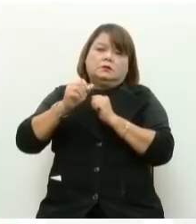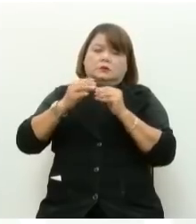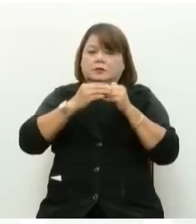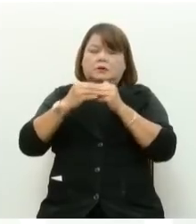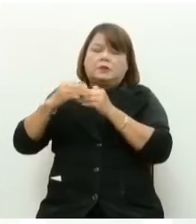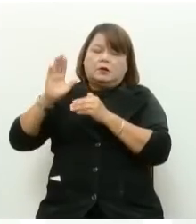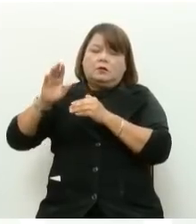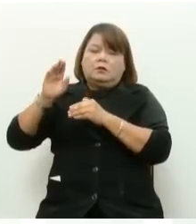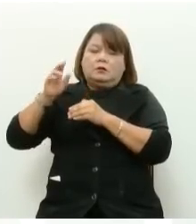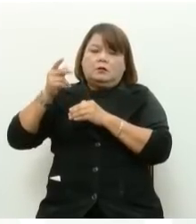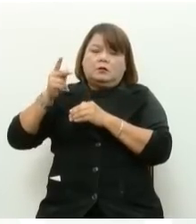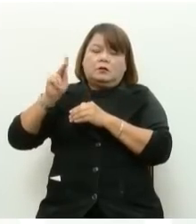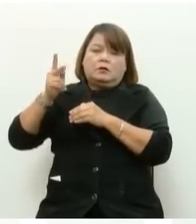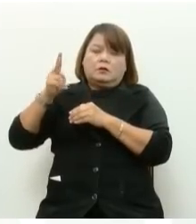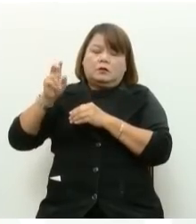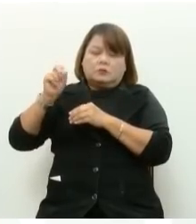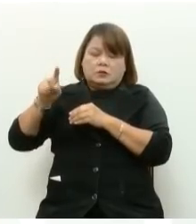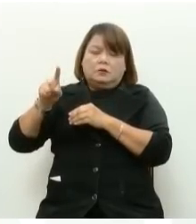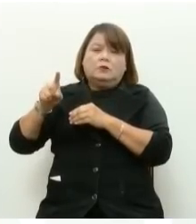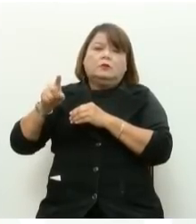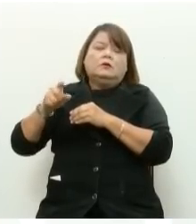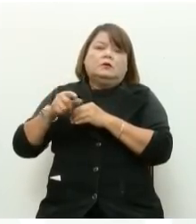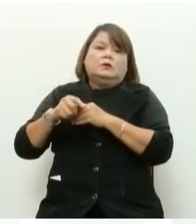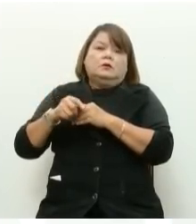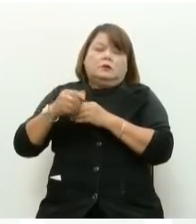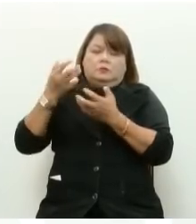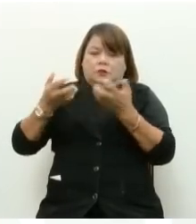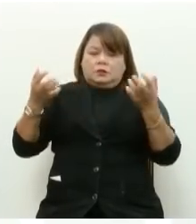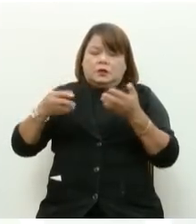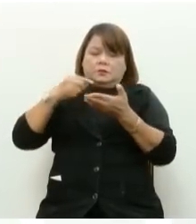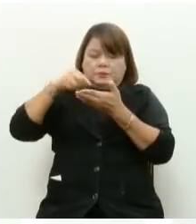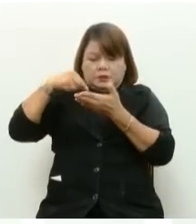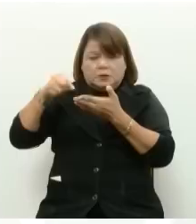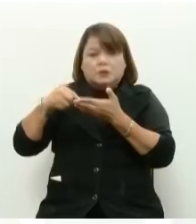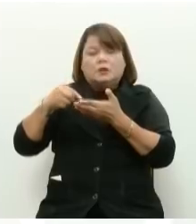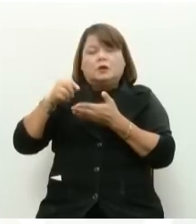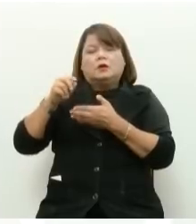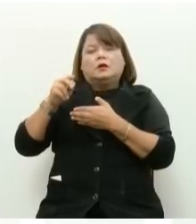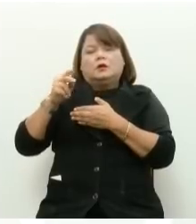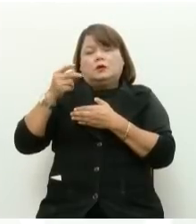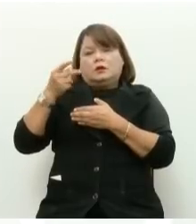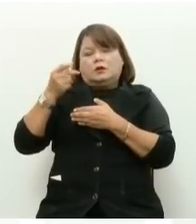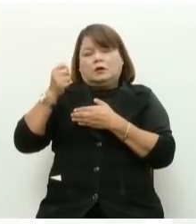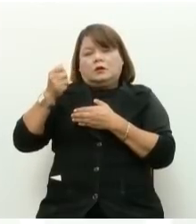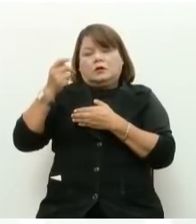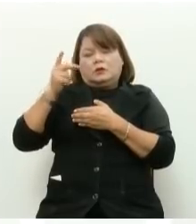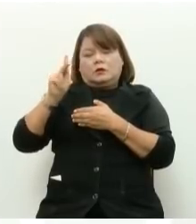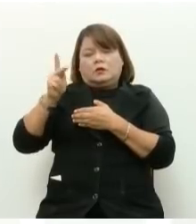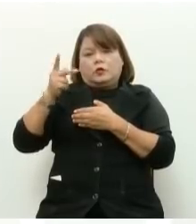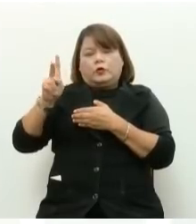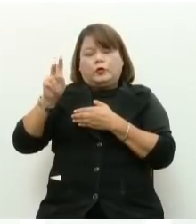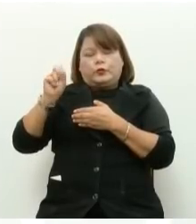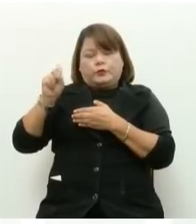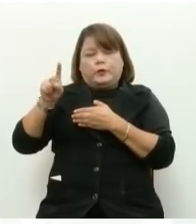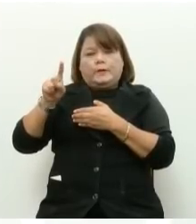อคสแต่บางเขตก็เร็วนะคะตอนนี้ผลการพิจารณาจากอคสเขตพื้นที่ได้พิจารณาไปแล้วว่า